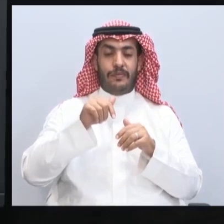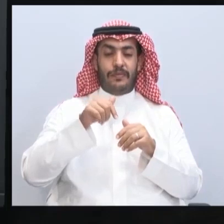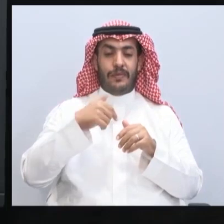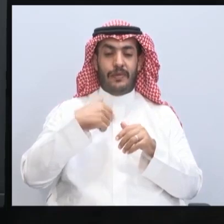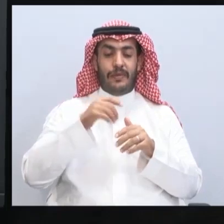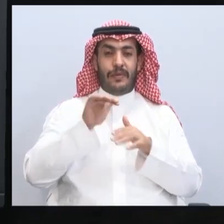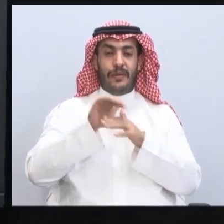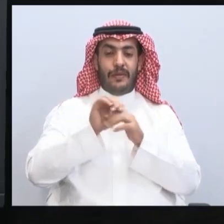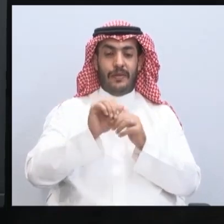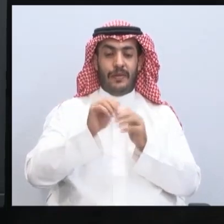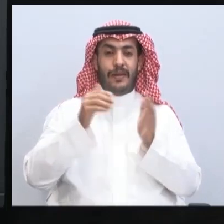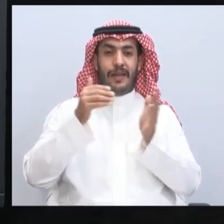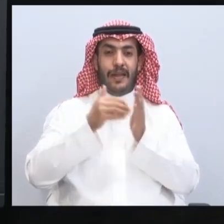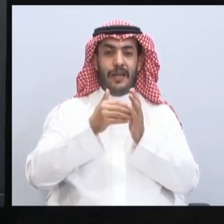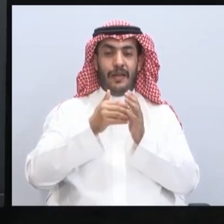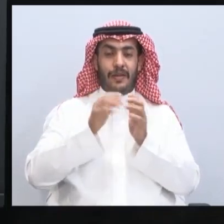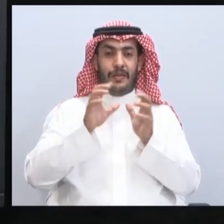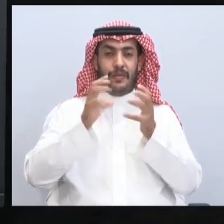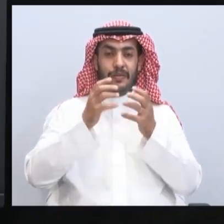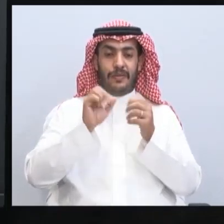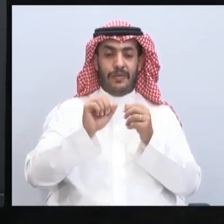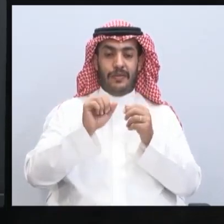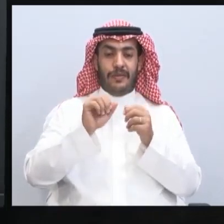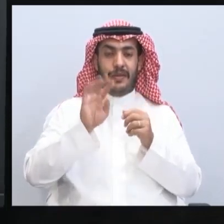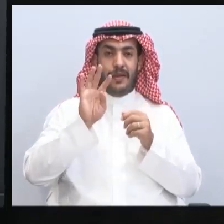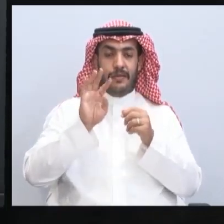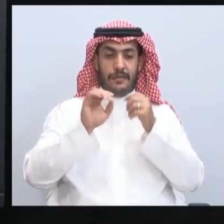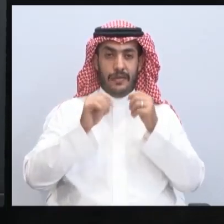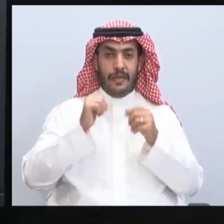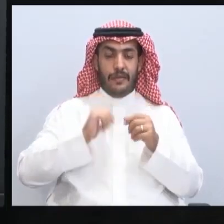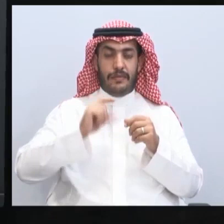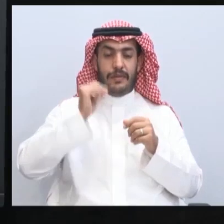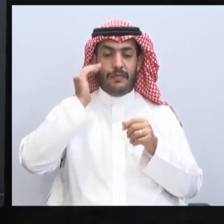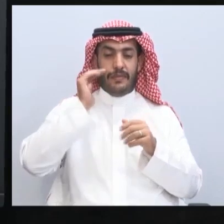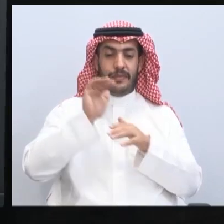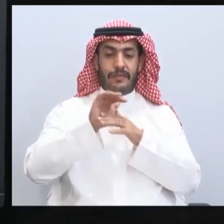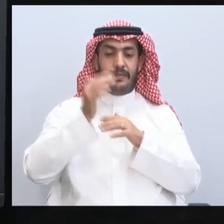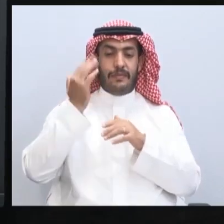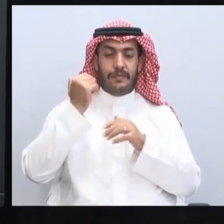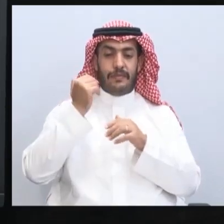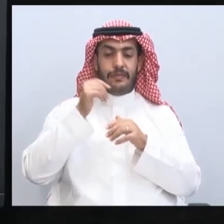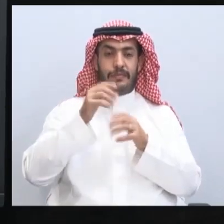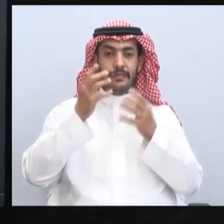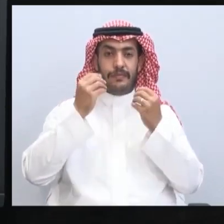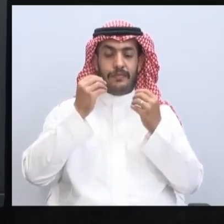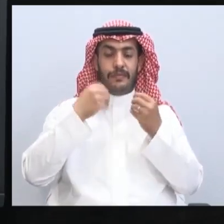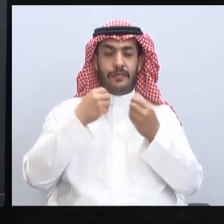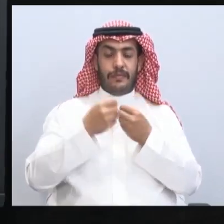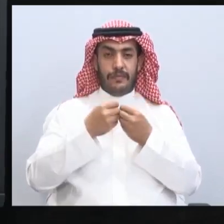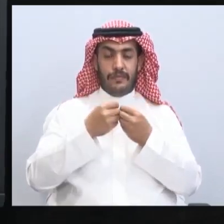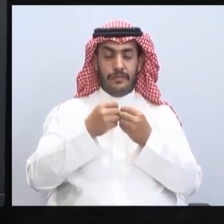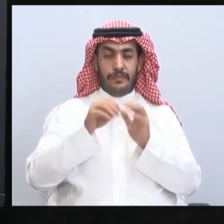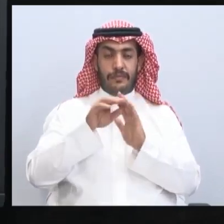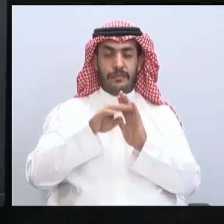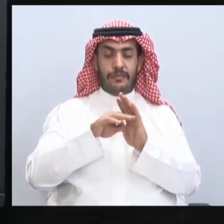وهو الدرس او نهايه الوحده الرابعه ابنائي وبنات الطلاب في الدرس السابق تعرفنا انا وانتم